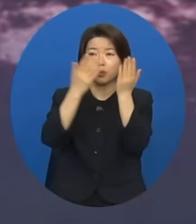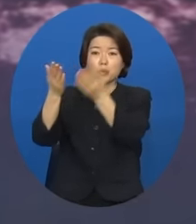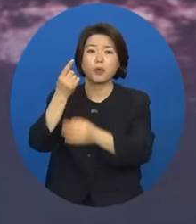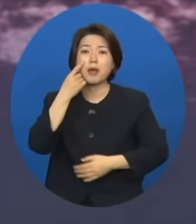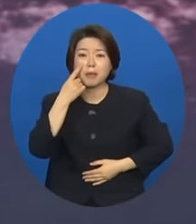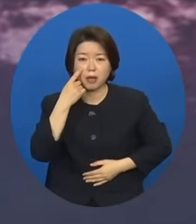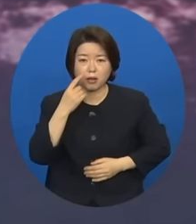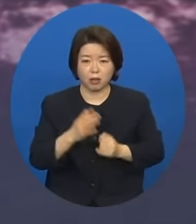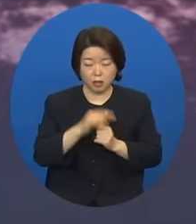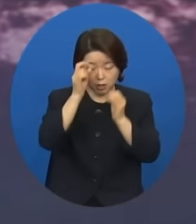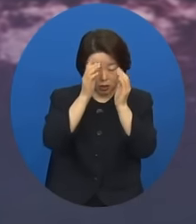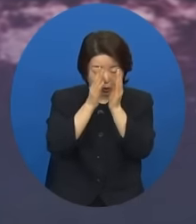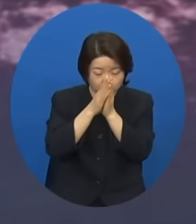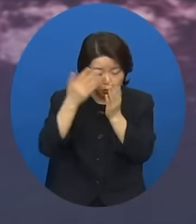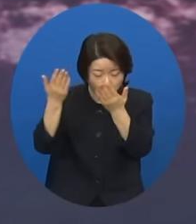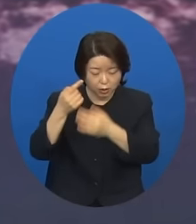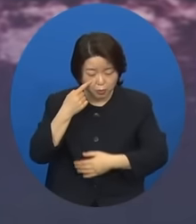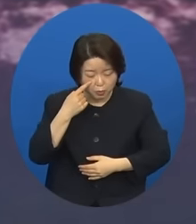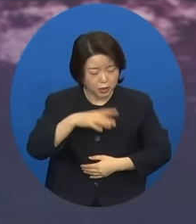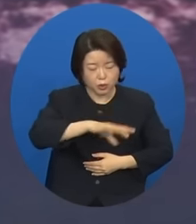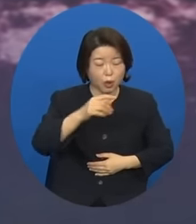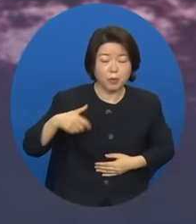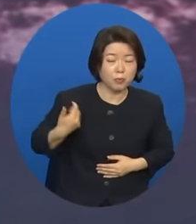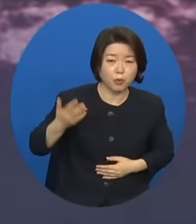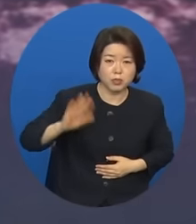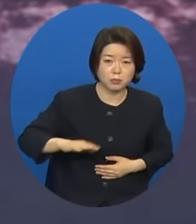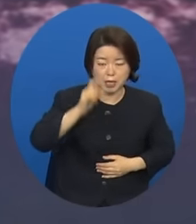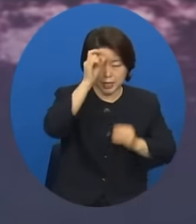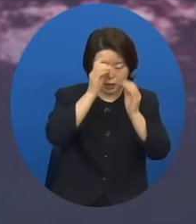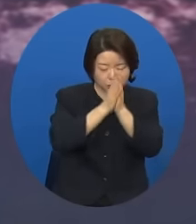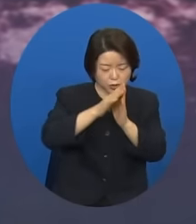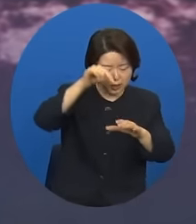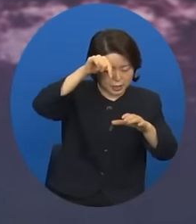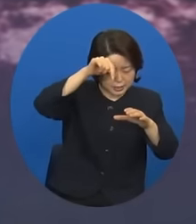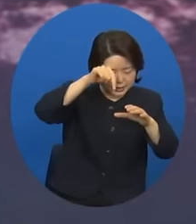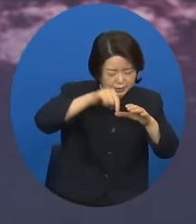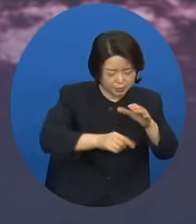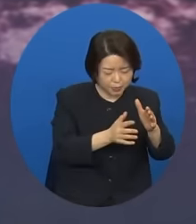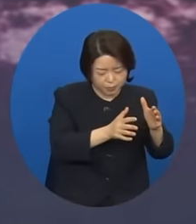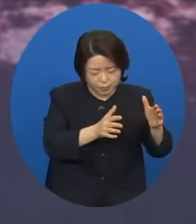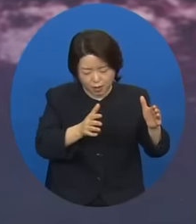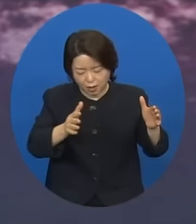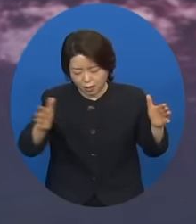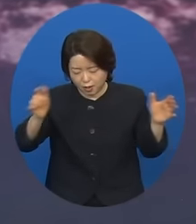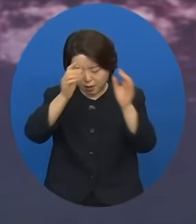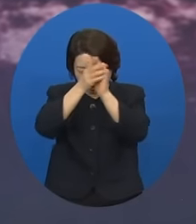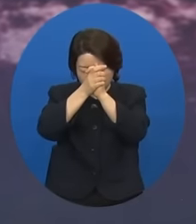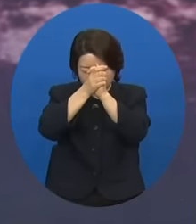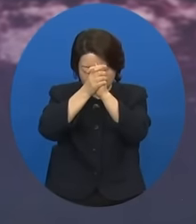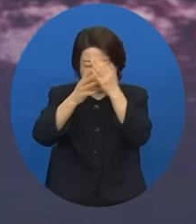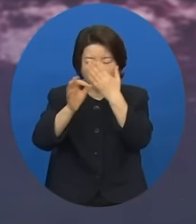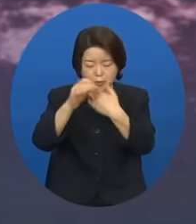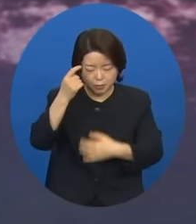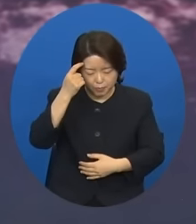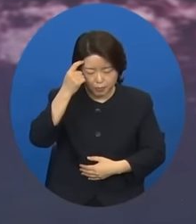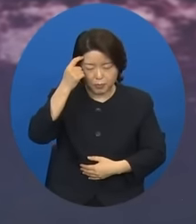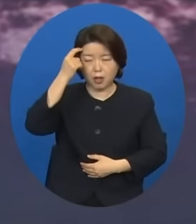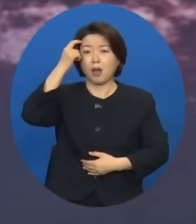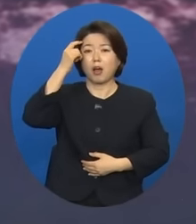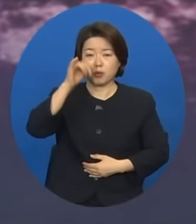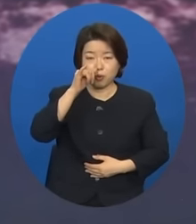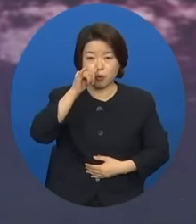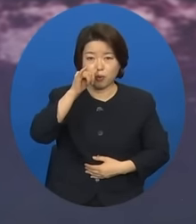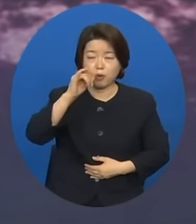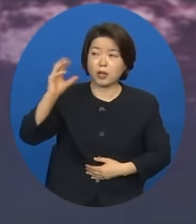기도하다 보면요 처음에는 잘 몰라요데 기도의 시간이 좀 깊어지면 깊어질수록 생각나는 것이 있어요 여러분